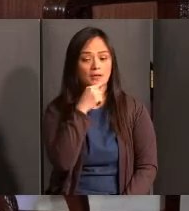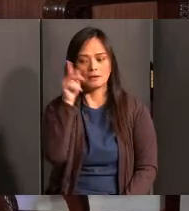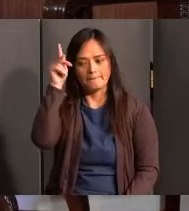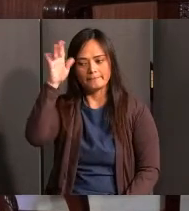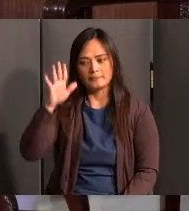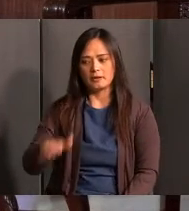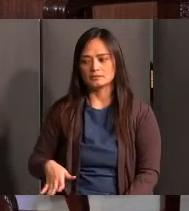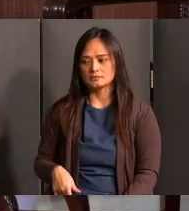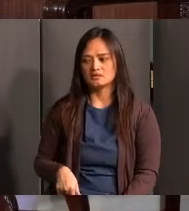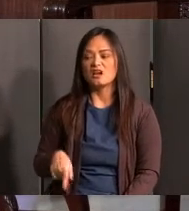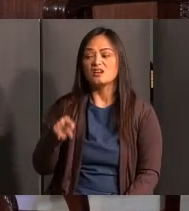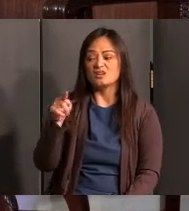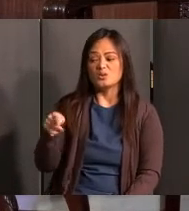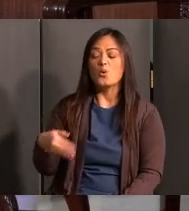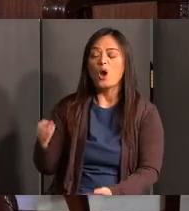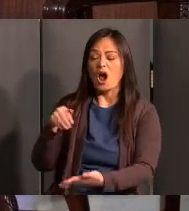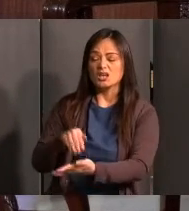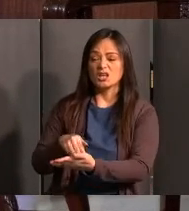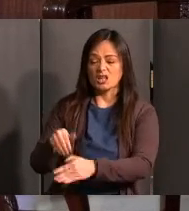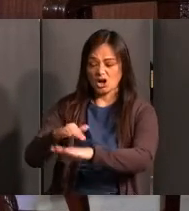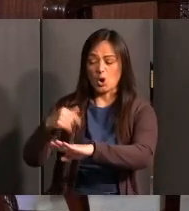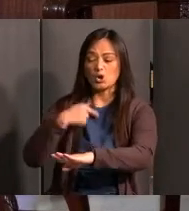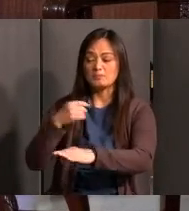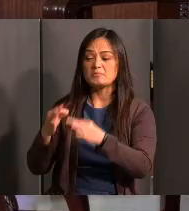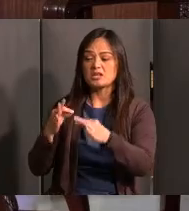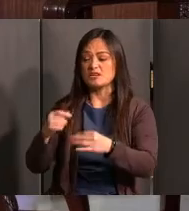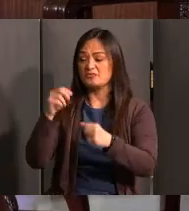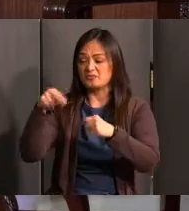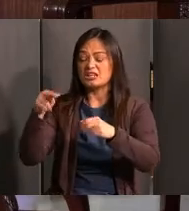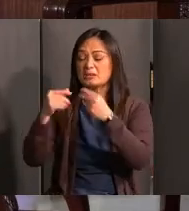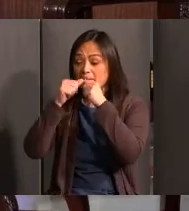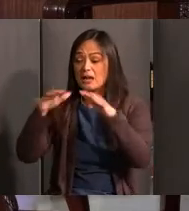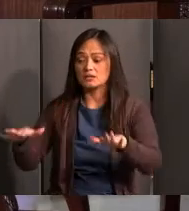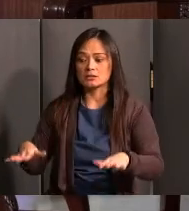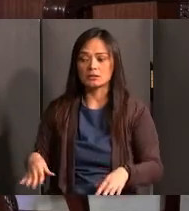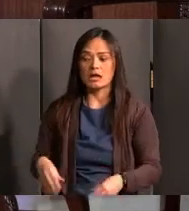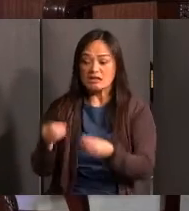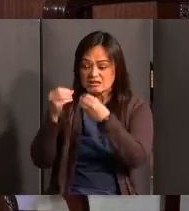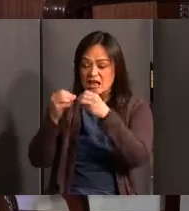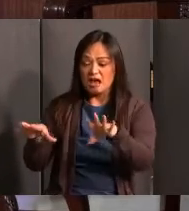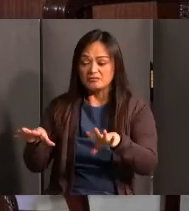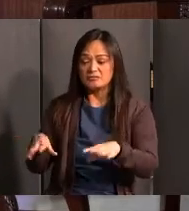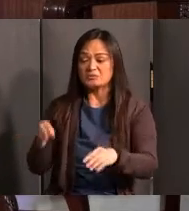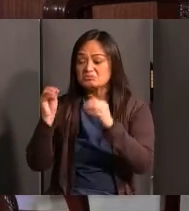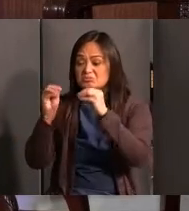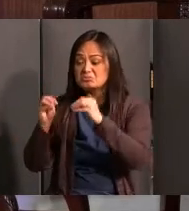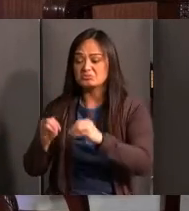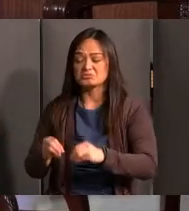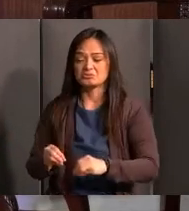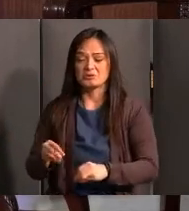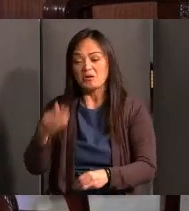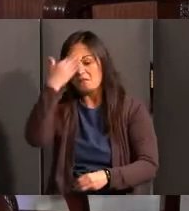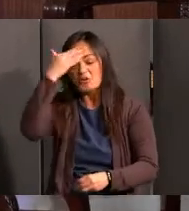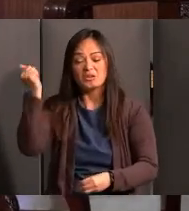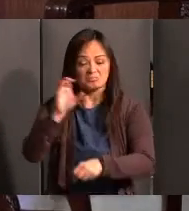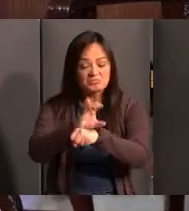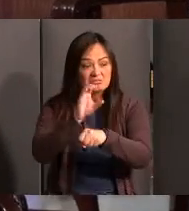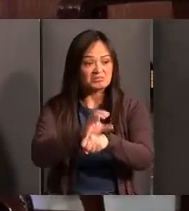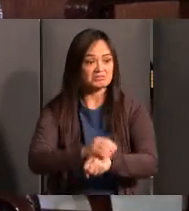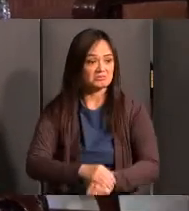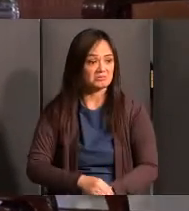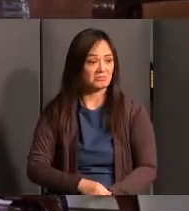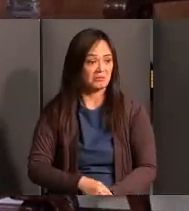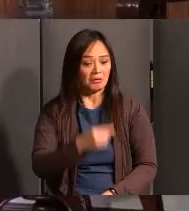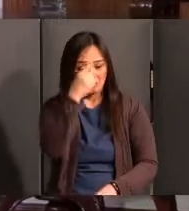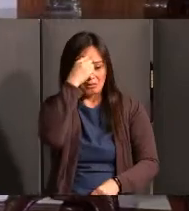Pag nakawala na ako at kumikita ka na, nakakalimutan mo na yung church eh. Nakalimutan mo na ako na ibibigay mo. Nakalimutan mo na yung oras